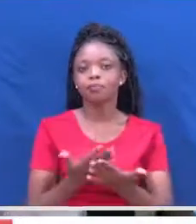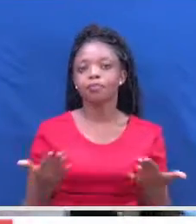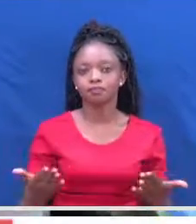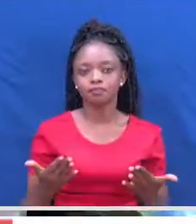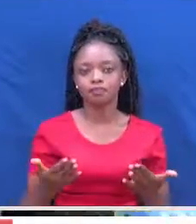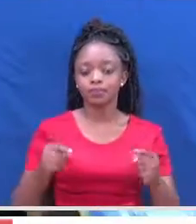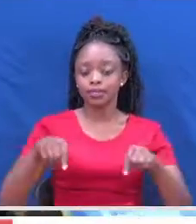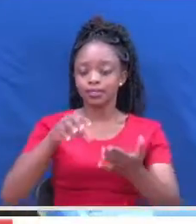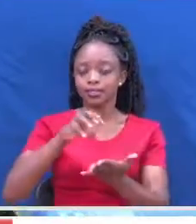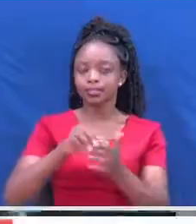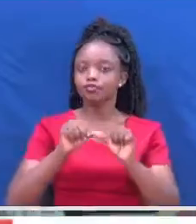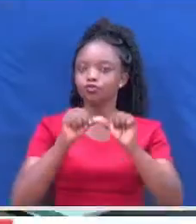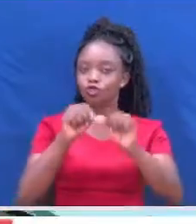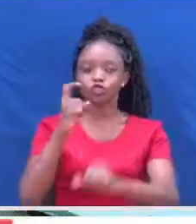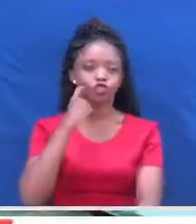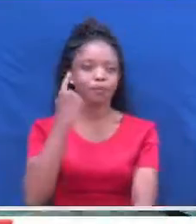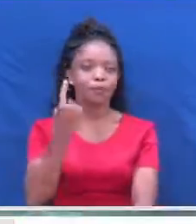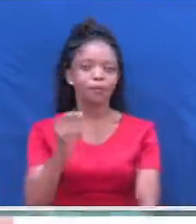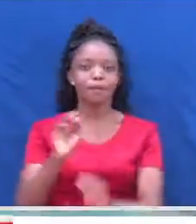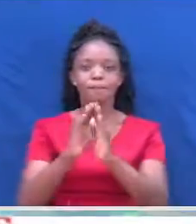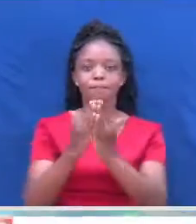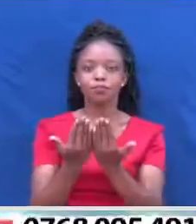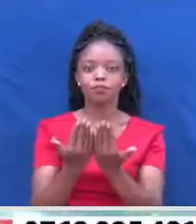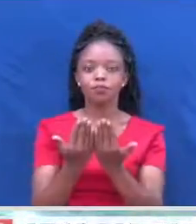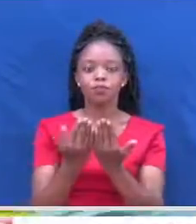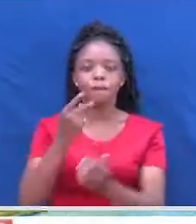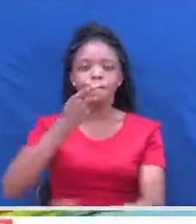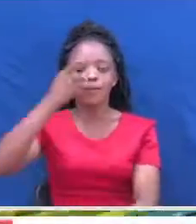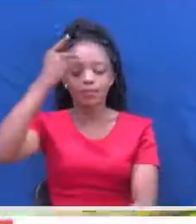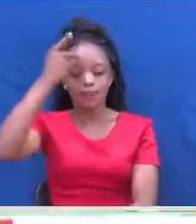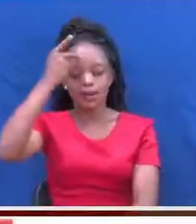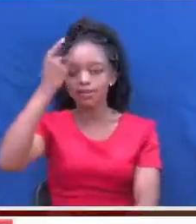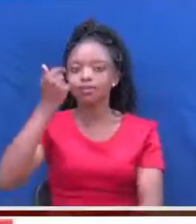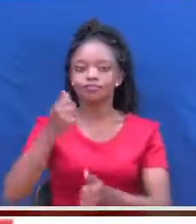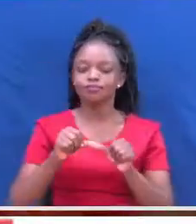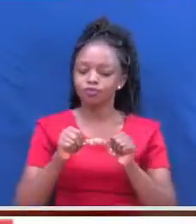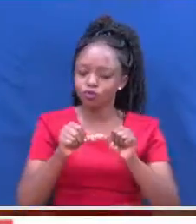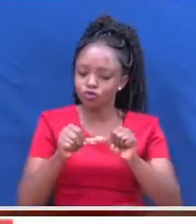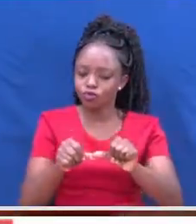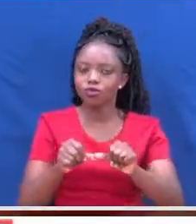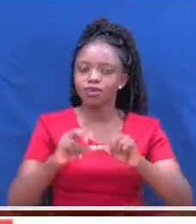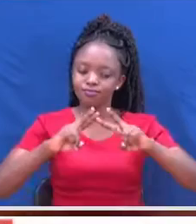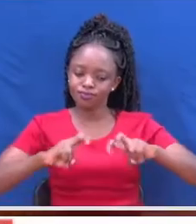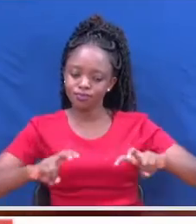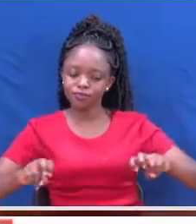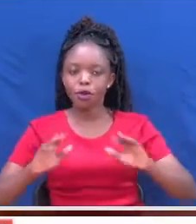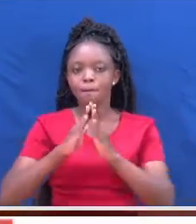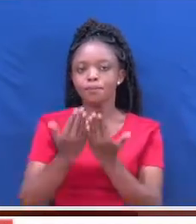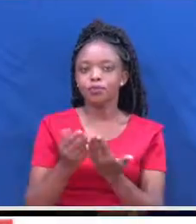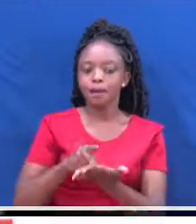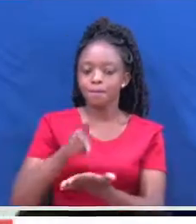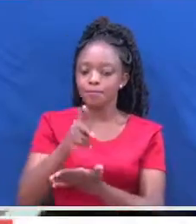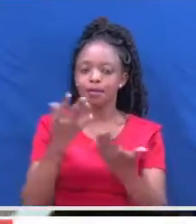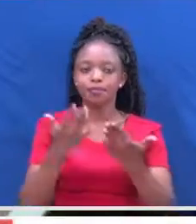hii ilishuhudiwa katika duka moja la vitabu ambapo wazazi hawakukata tamaa kupekua pekua na kununua vifaa